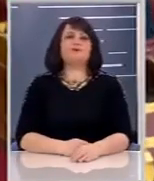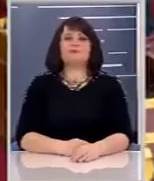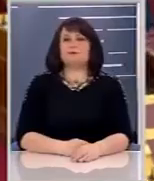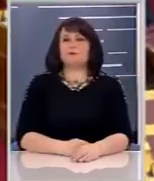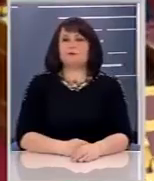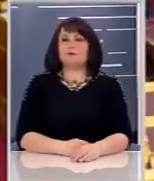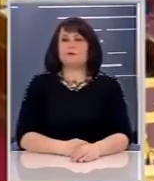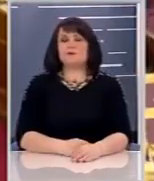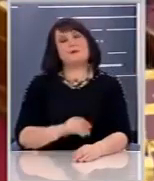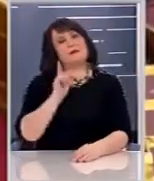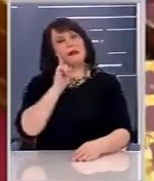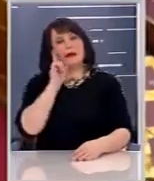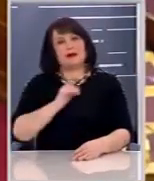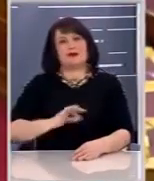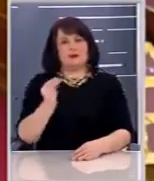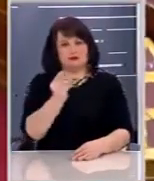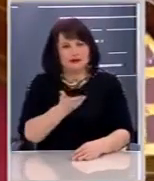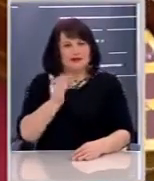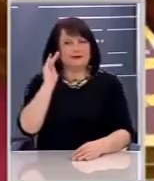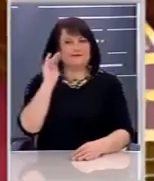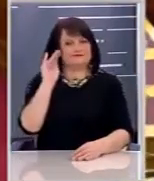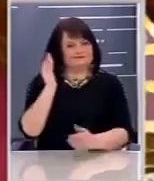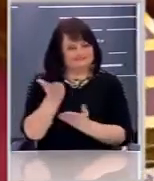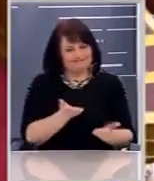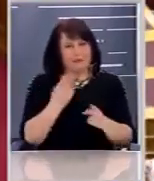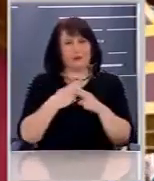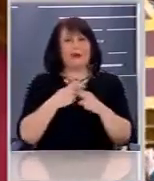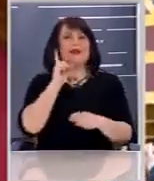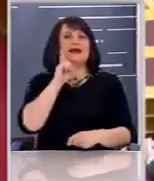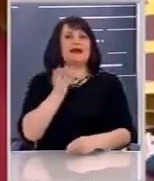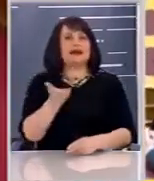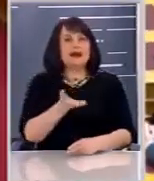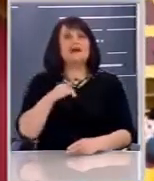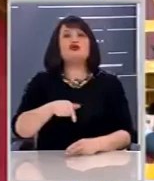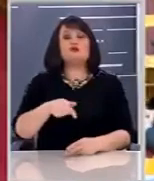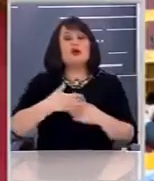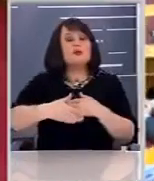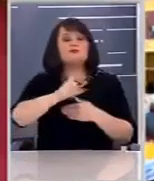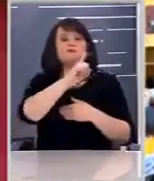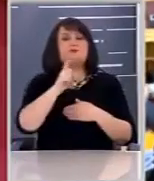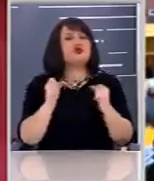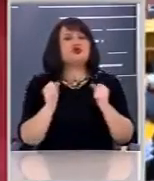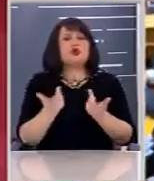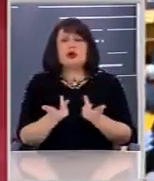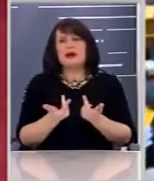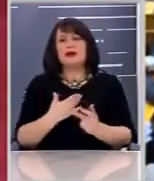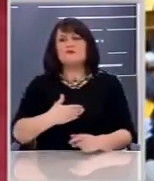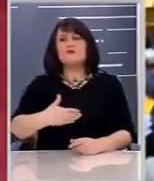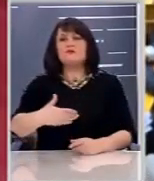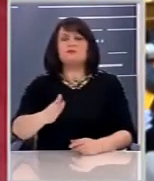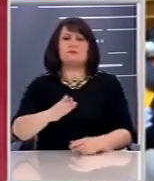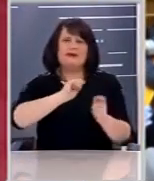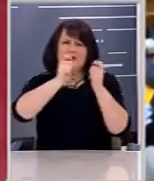Συνάδελφοι και συναδέλφισες και εκλεκτές προσκεκλημένες μας, η εποχή που ζούμε είναι εποχή